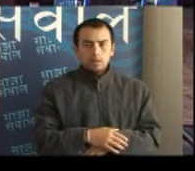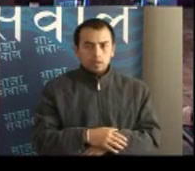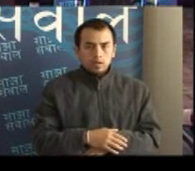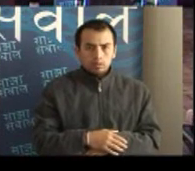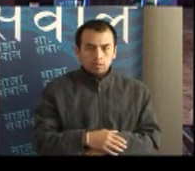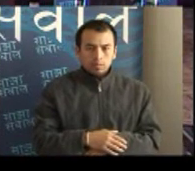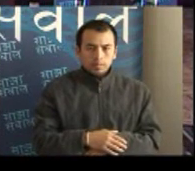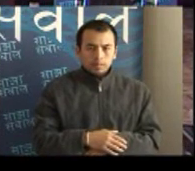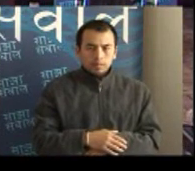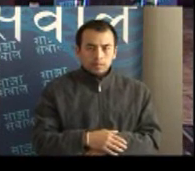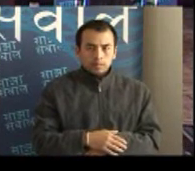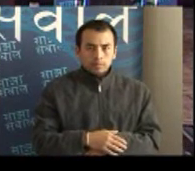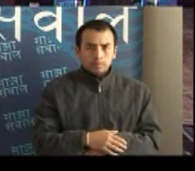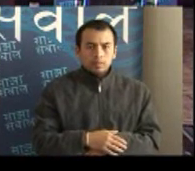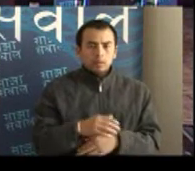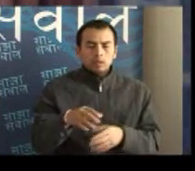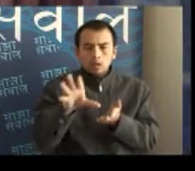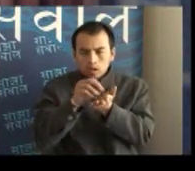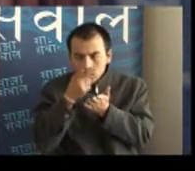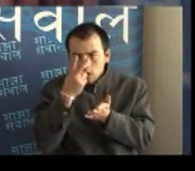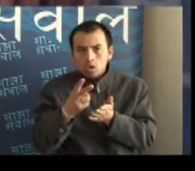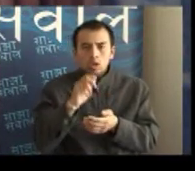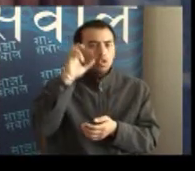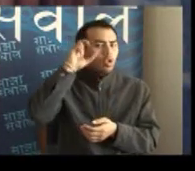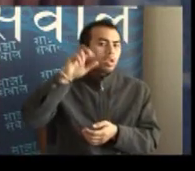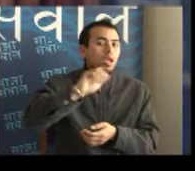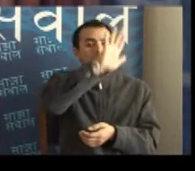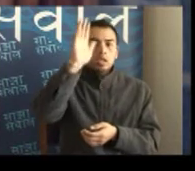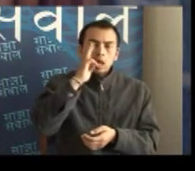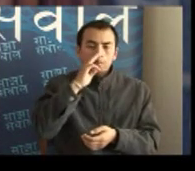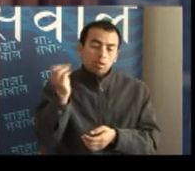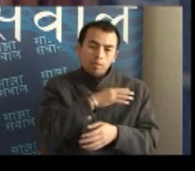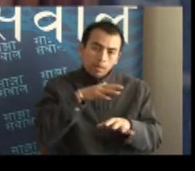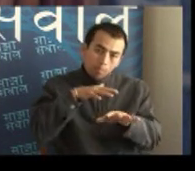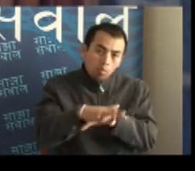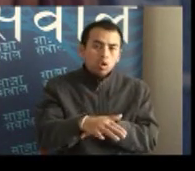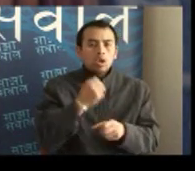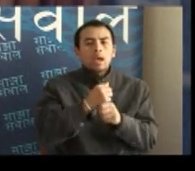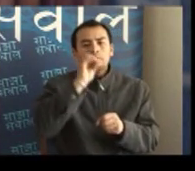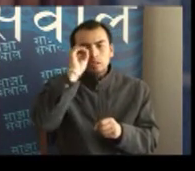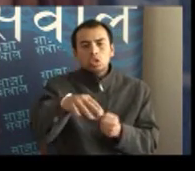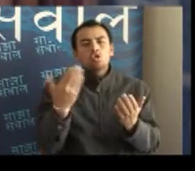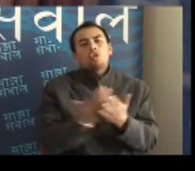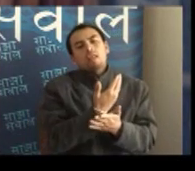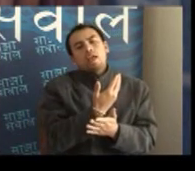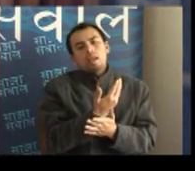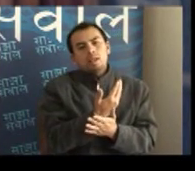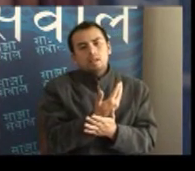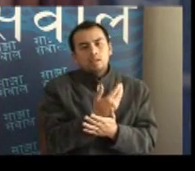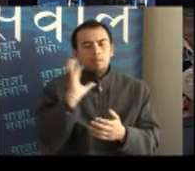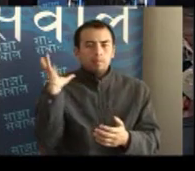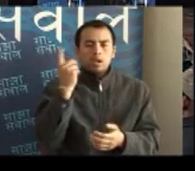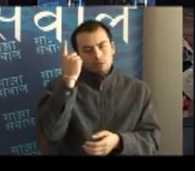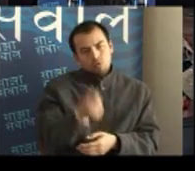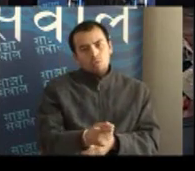हामीले यसको चाहिँ तथ्याङ्क उतार्दाखेरि सायद दक्षिण एसियामै सबभन्दा बढी चाहिँ रोजगार दिने एउटा सङ्घ संस्था द बेकरी क्याफे